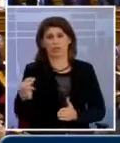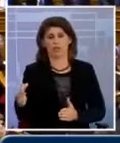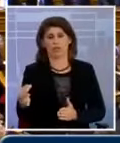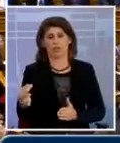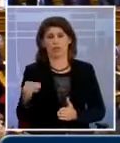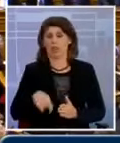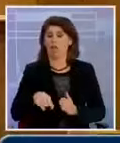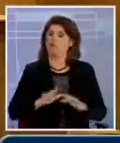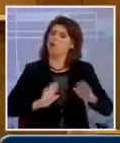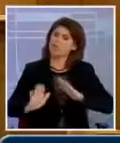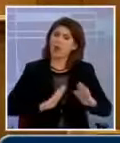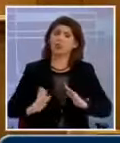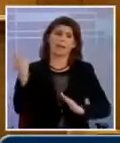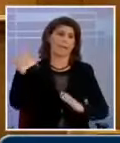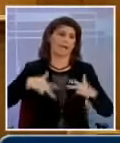αφού